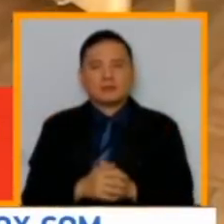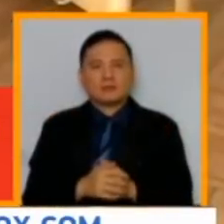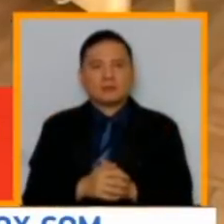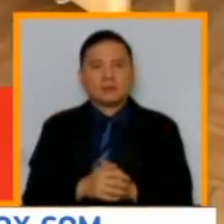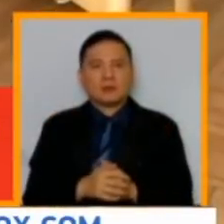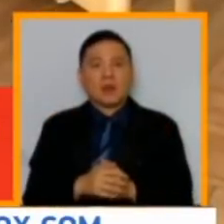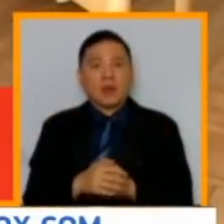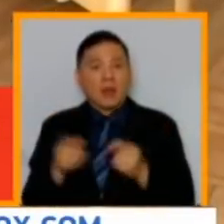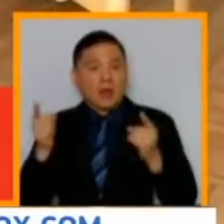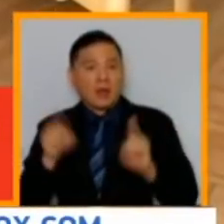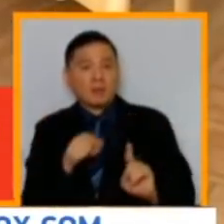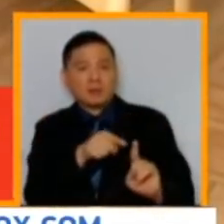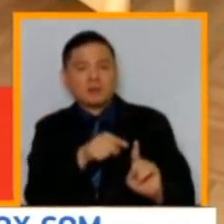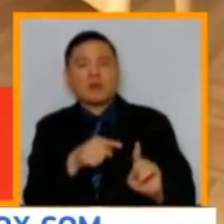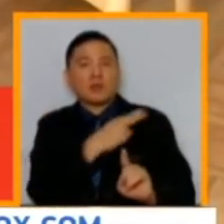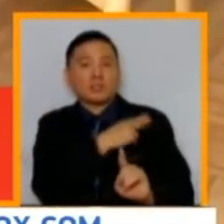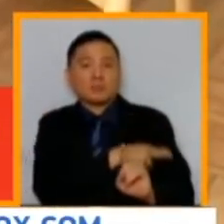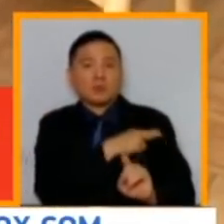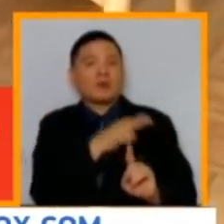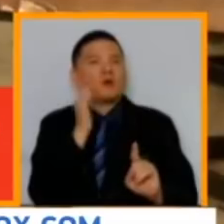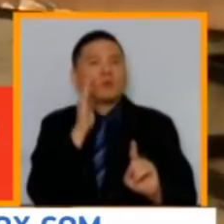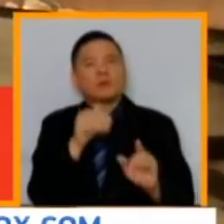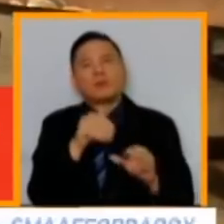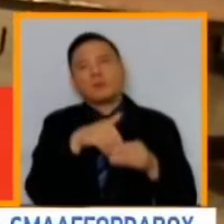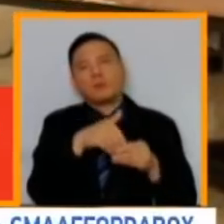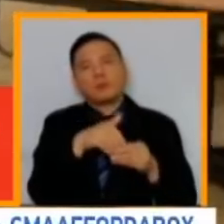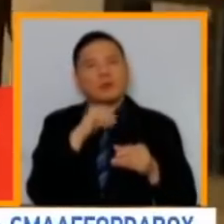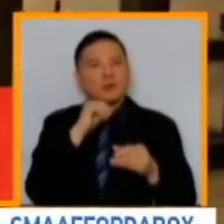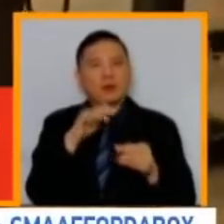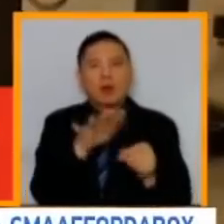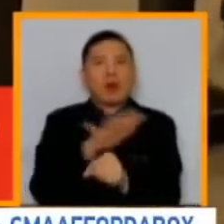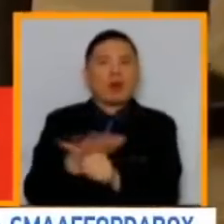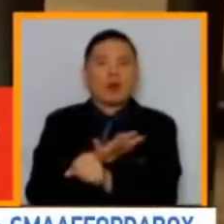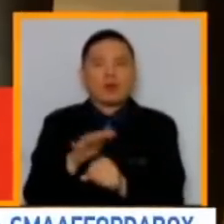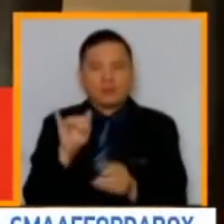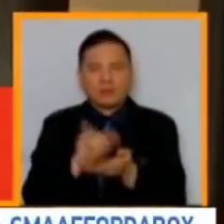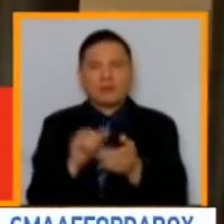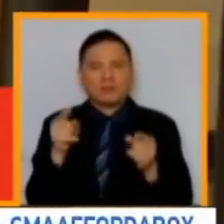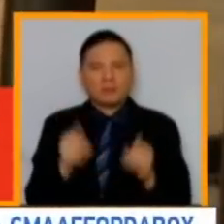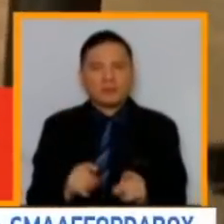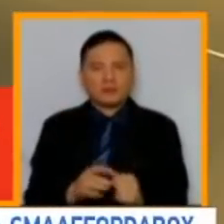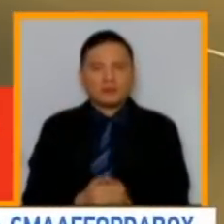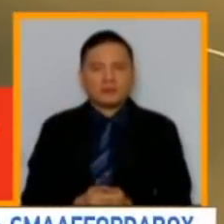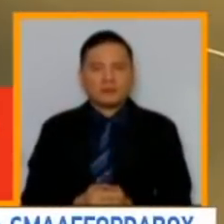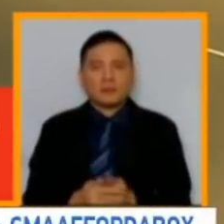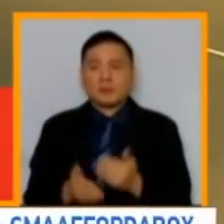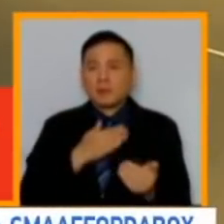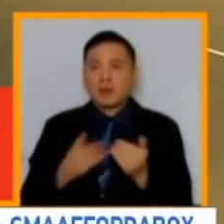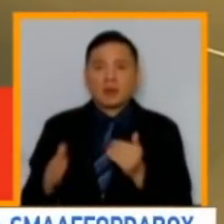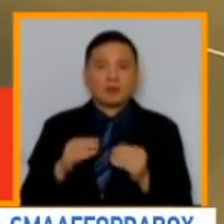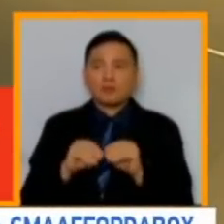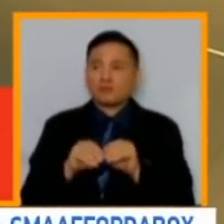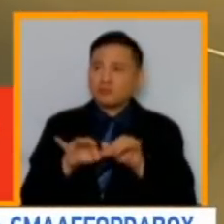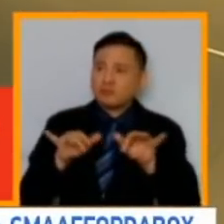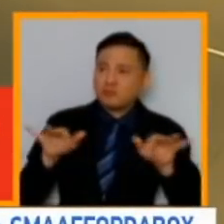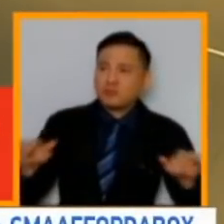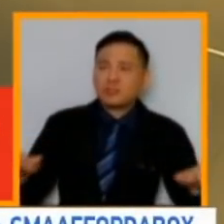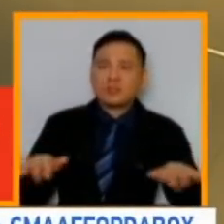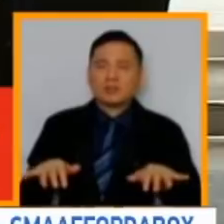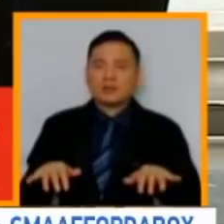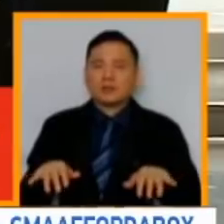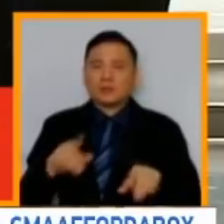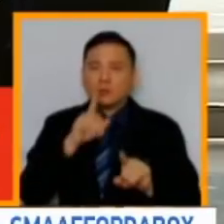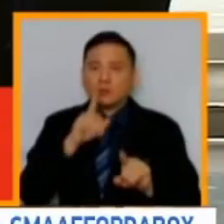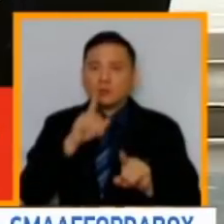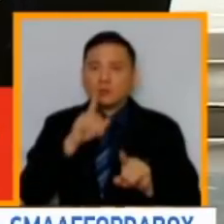ng nakita natin sa Omicron, napansin natin na kahit kumalat ng mabilis, hindi naman nahirapan ang ospital.